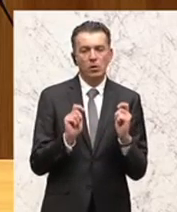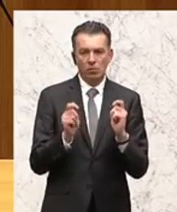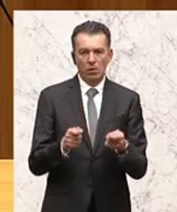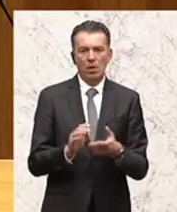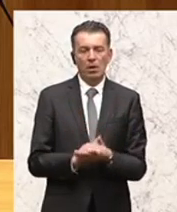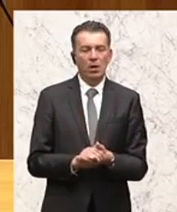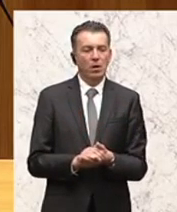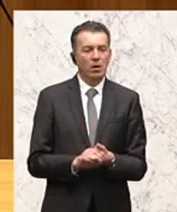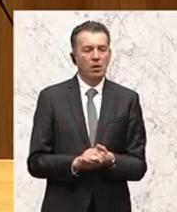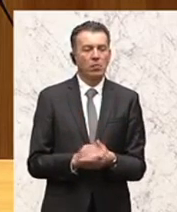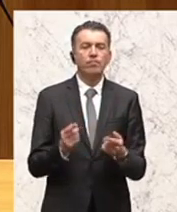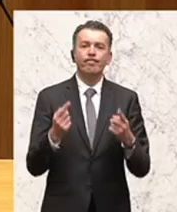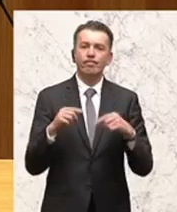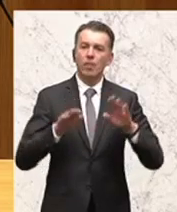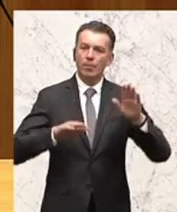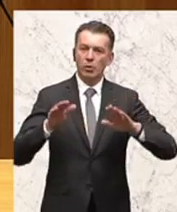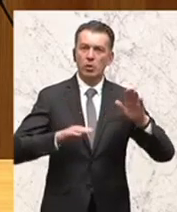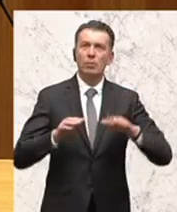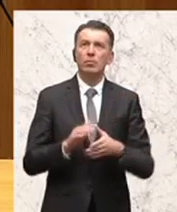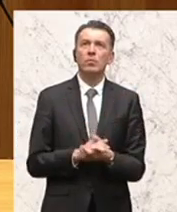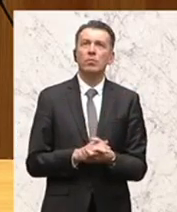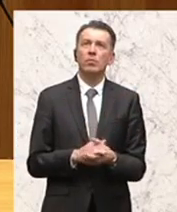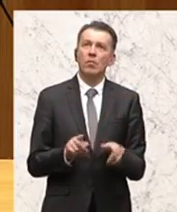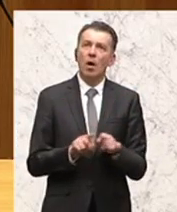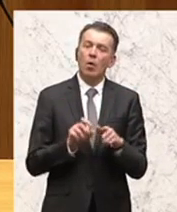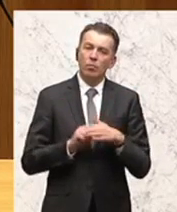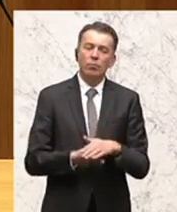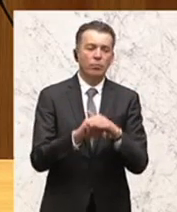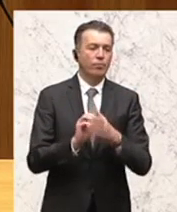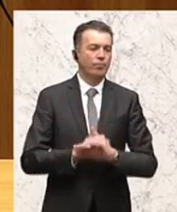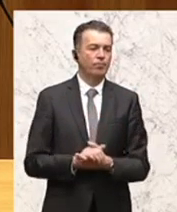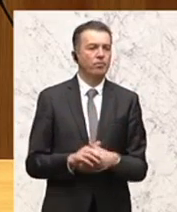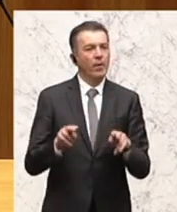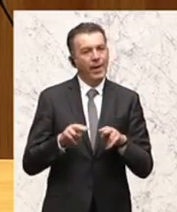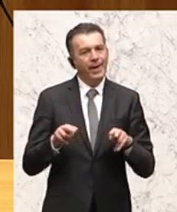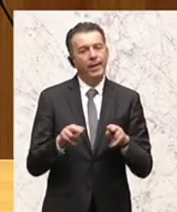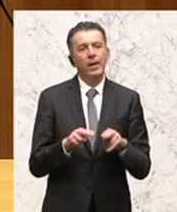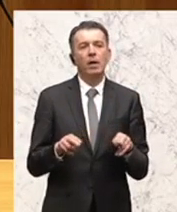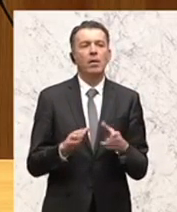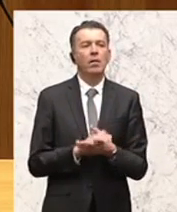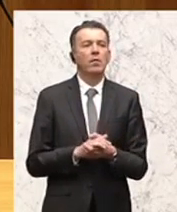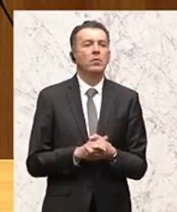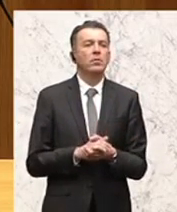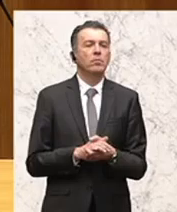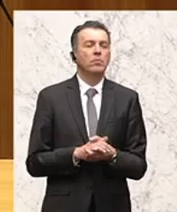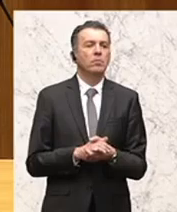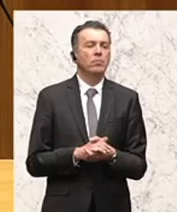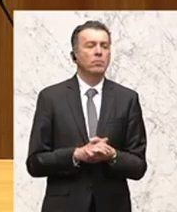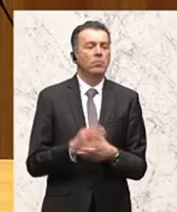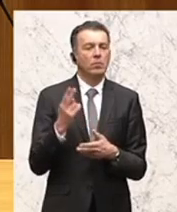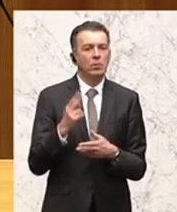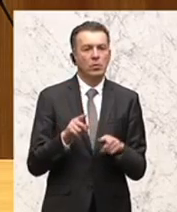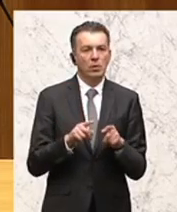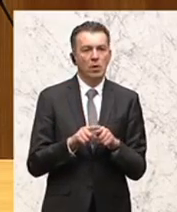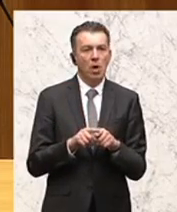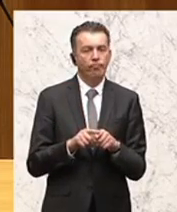Entschließungsantrag, der dann darunter noch abgestimmt wird, dabei, weil der in die ähnliche Richtung, in die gleiche Richtung geht. Natürlich auch das